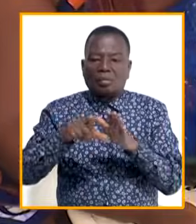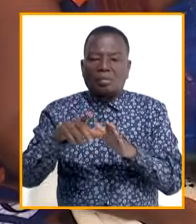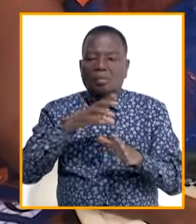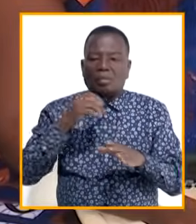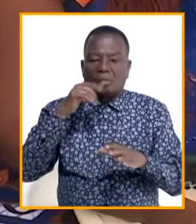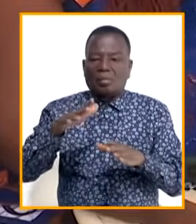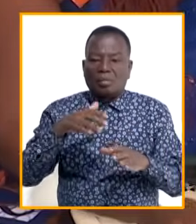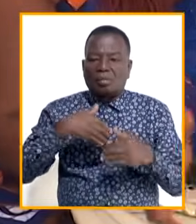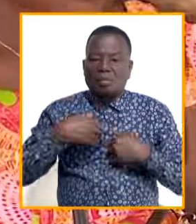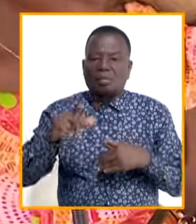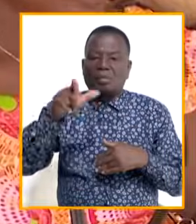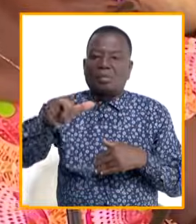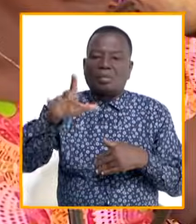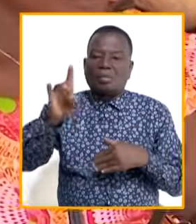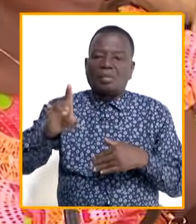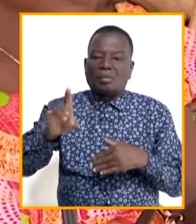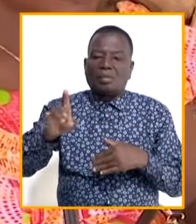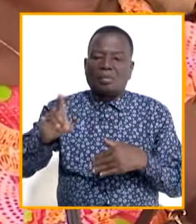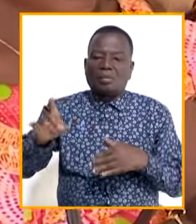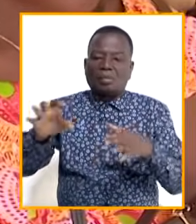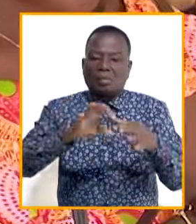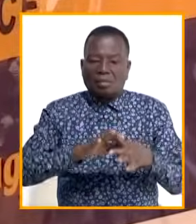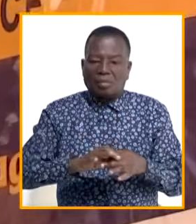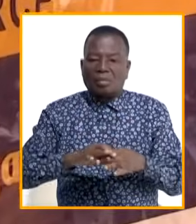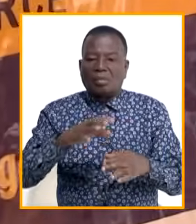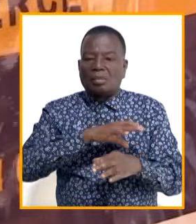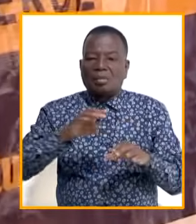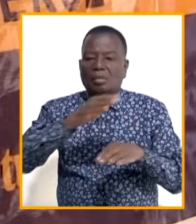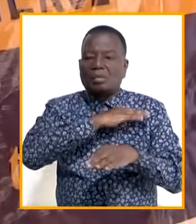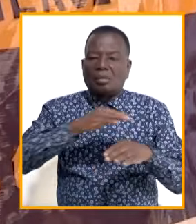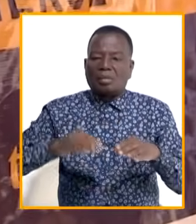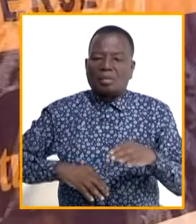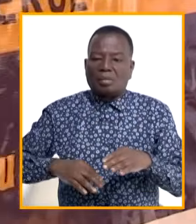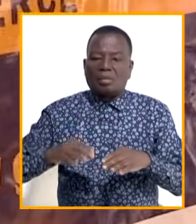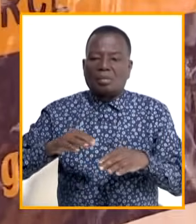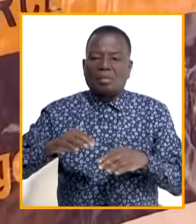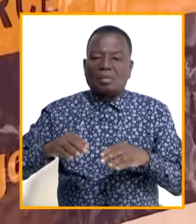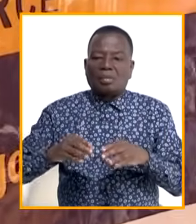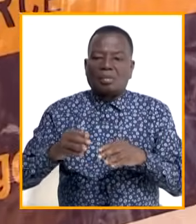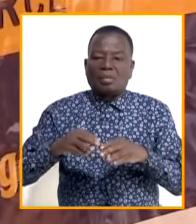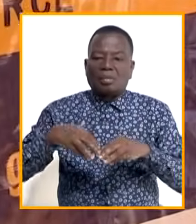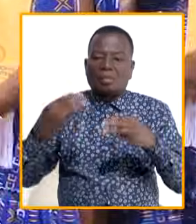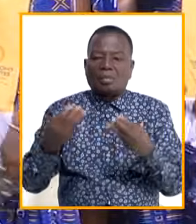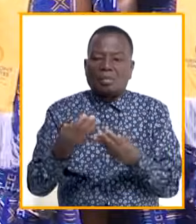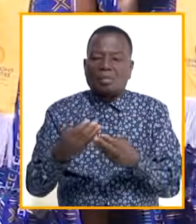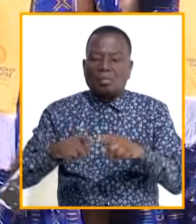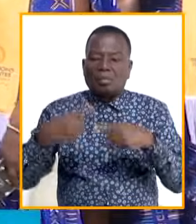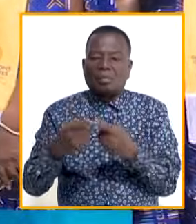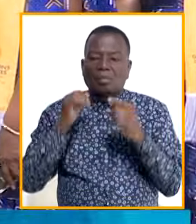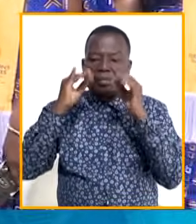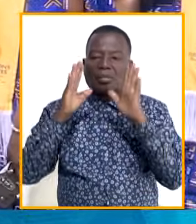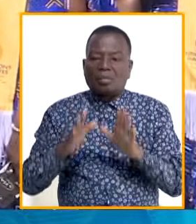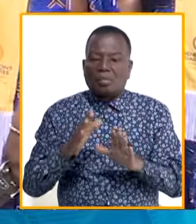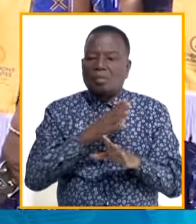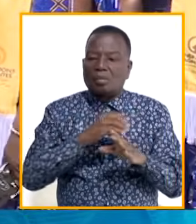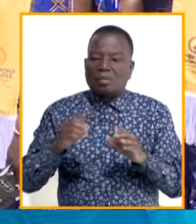compte 28 adhérentes. Cette association est membre du mouvement citoyen Génération Gagnante qui a pour mission de soutenir et